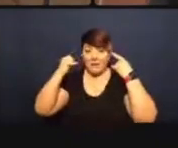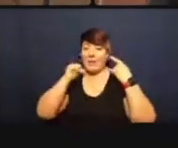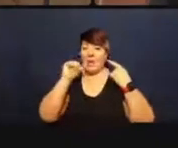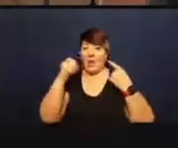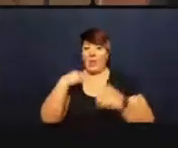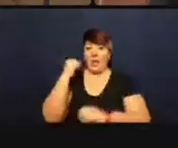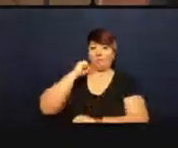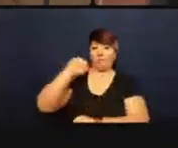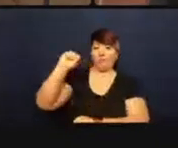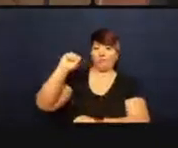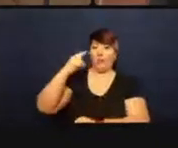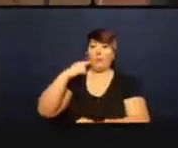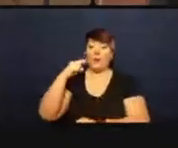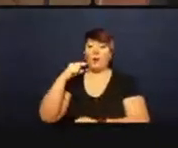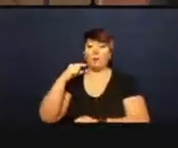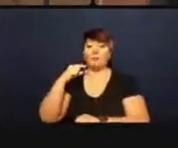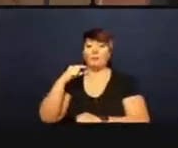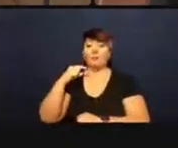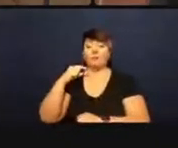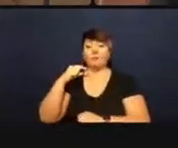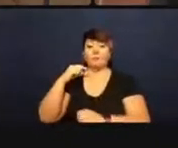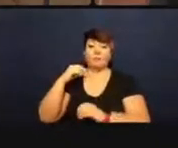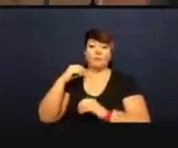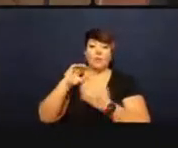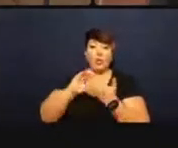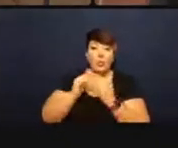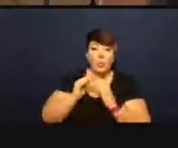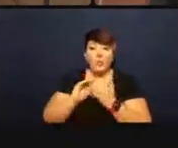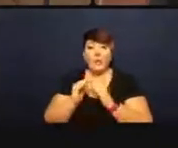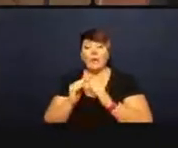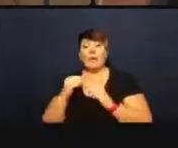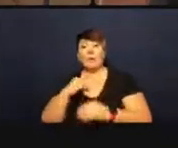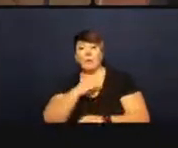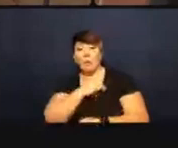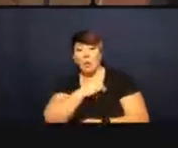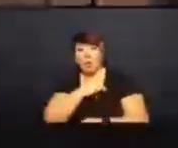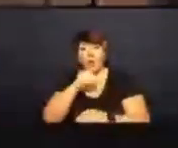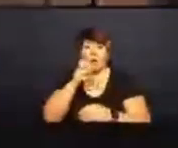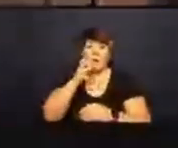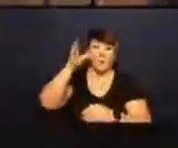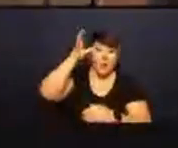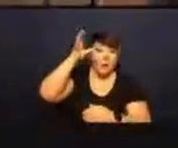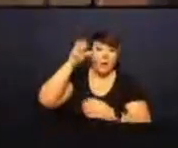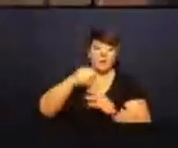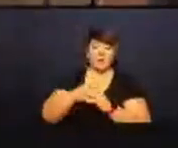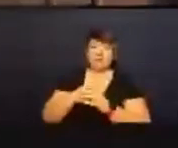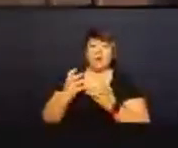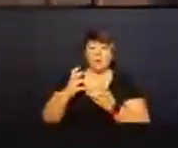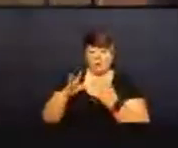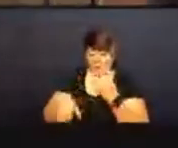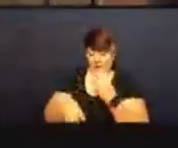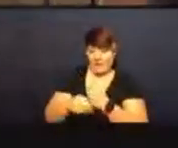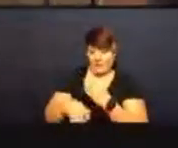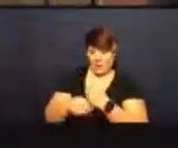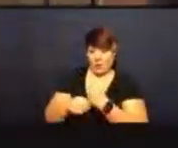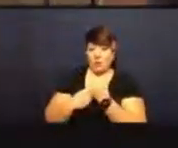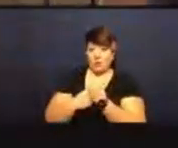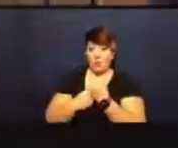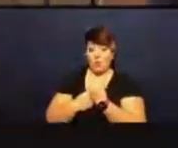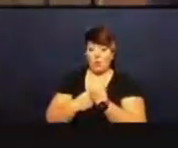matatizo au kukumbana na iwapo pengine wazazi wanaweza